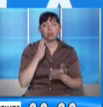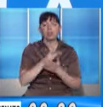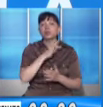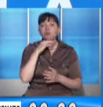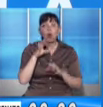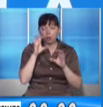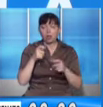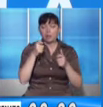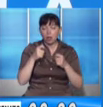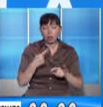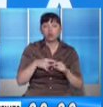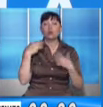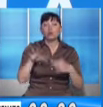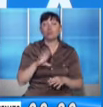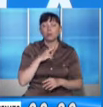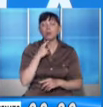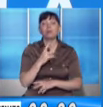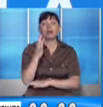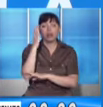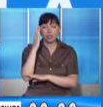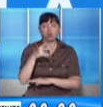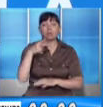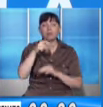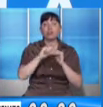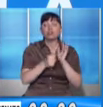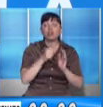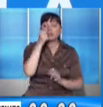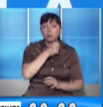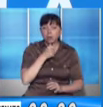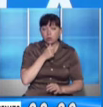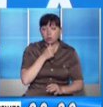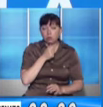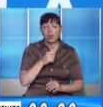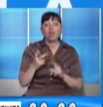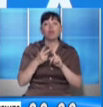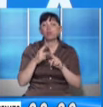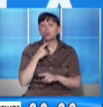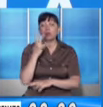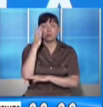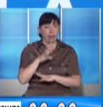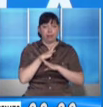care au fost deja votate în prima lectură încă în 2016 și în a doua lectură